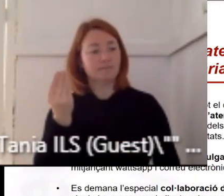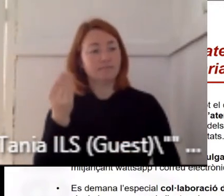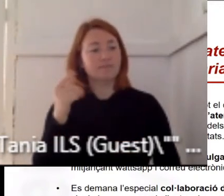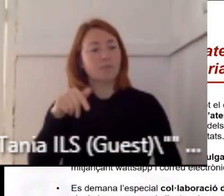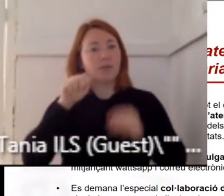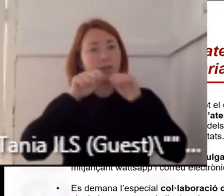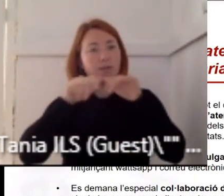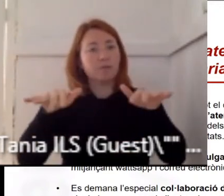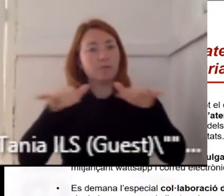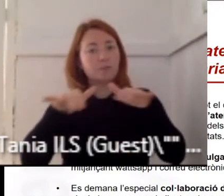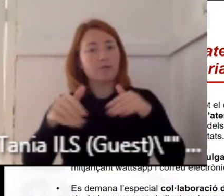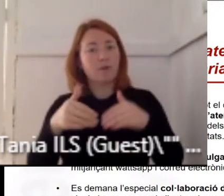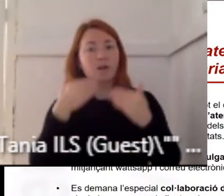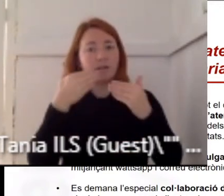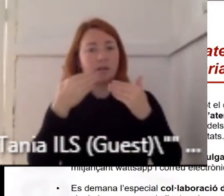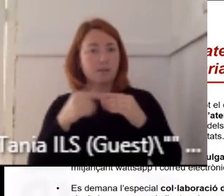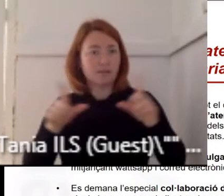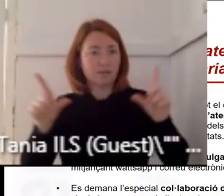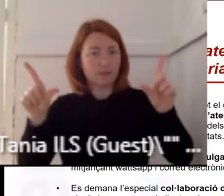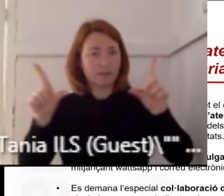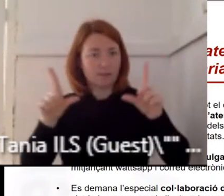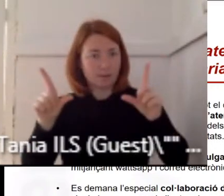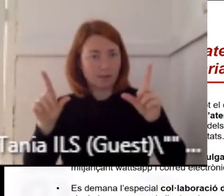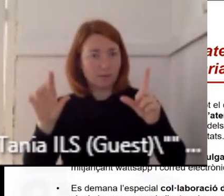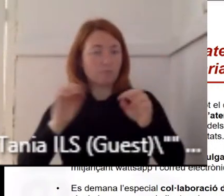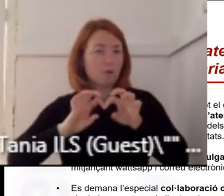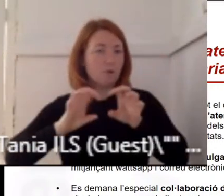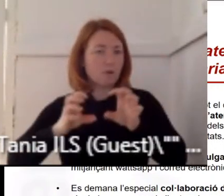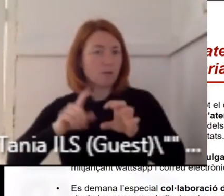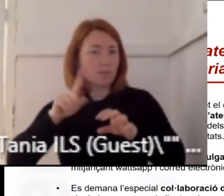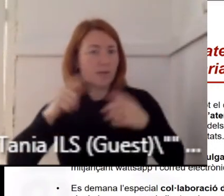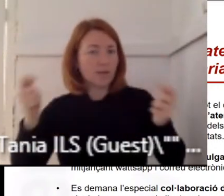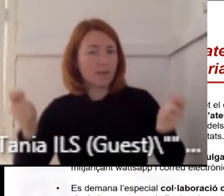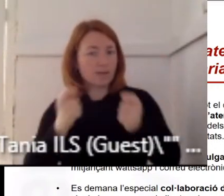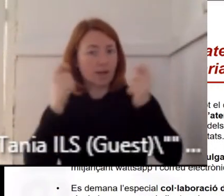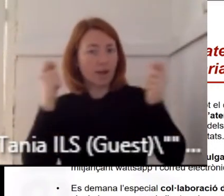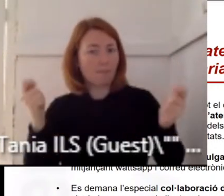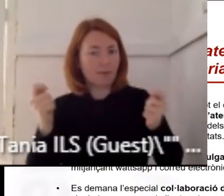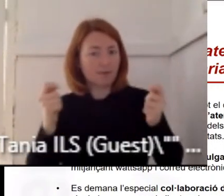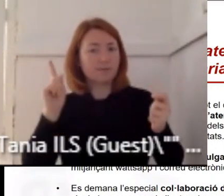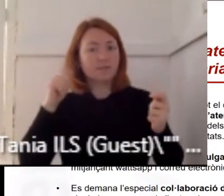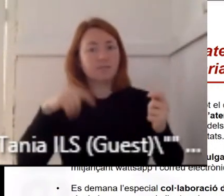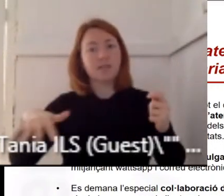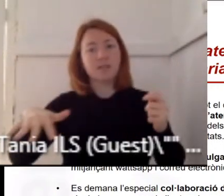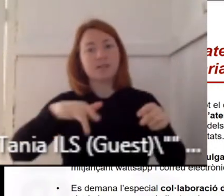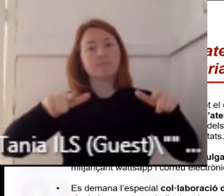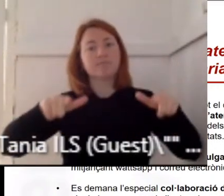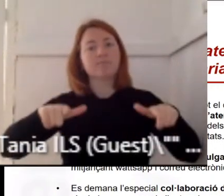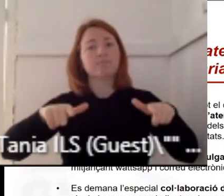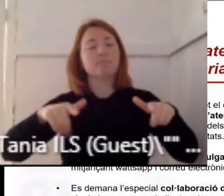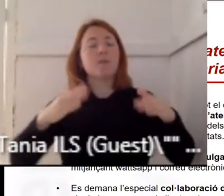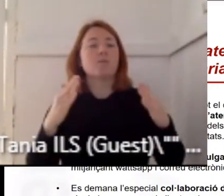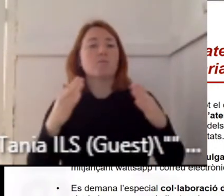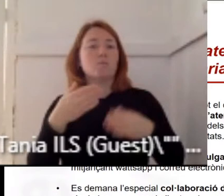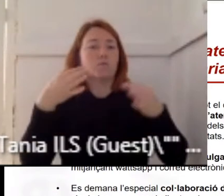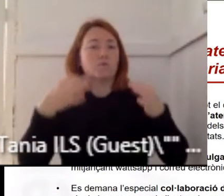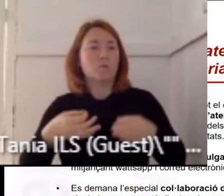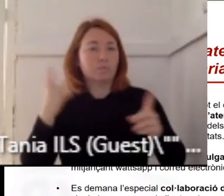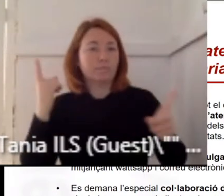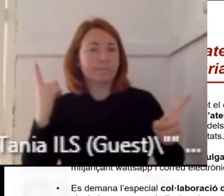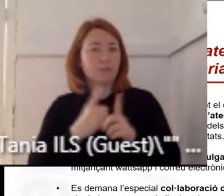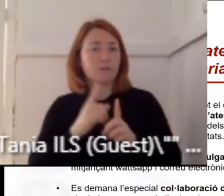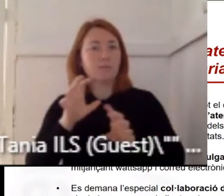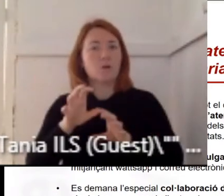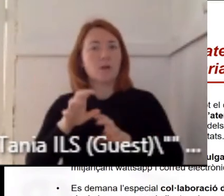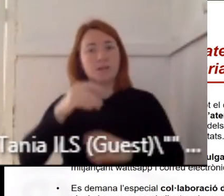difusió a través dels mitjans, també a través d'algunes campanyes com la campanya Establiment Segur contra la violència masclista, buscant,